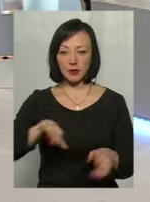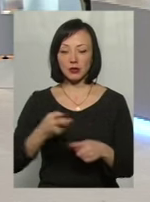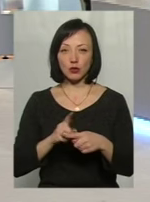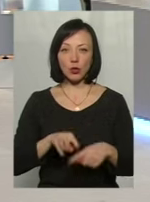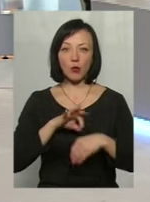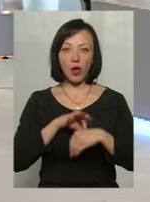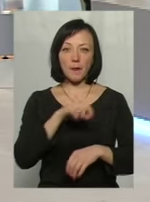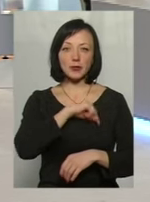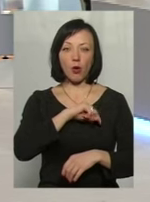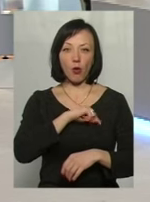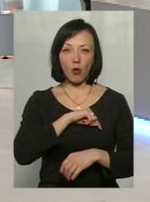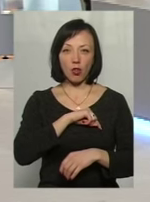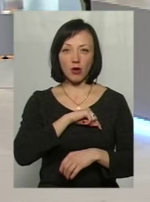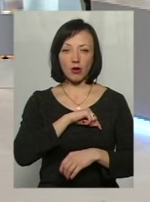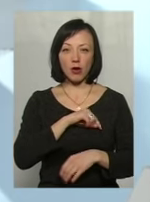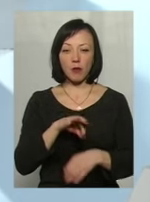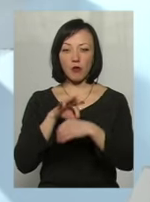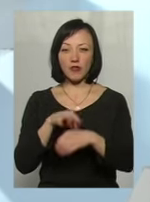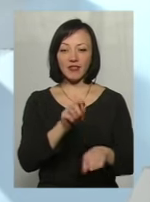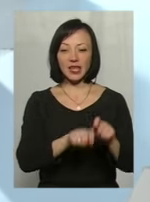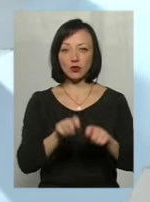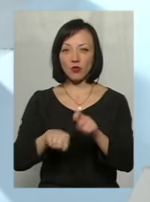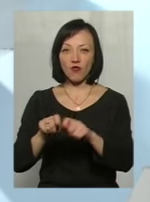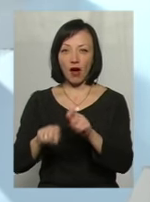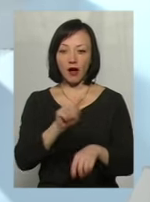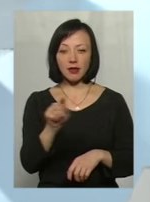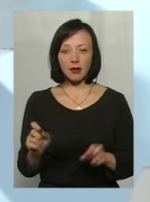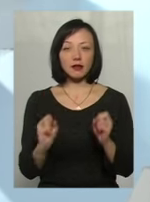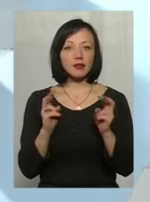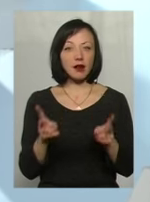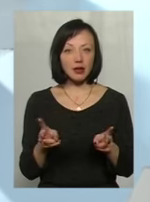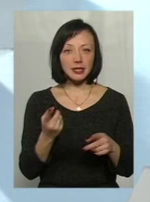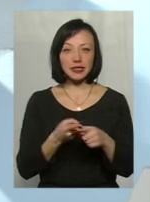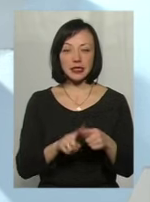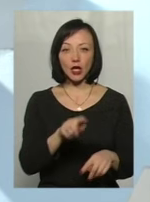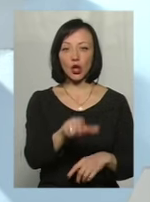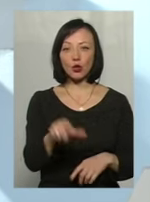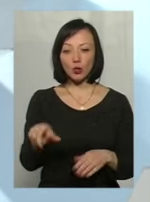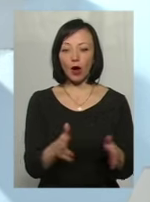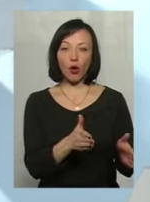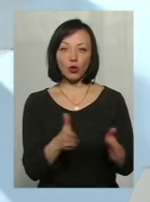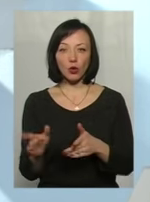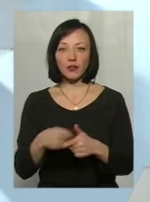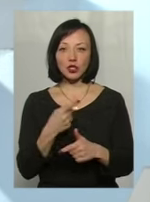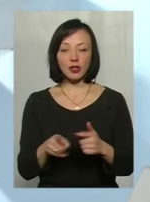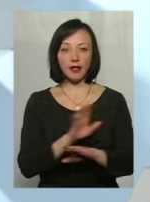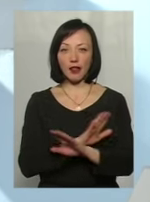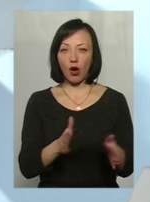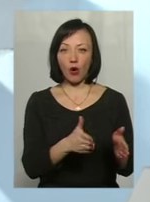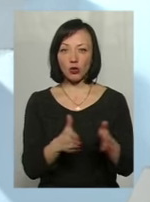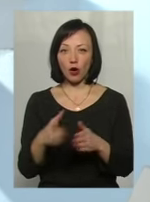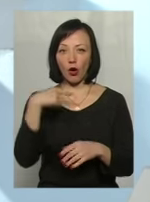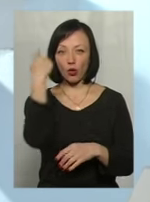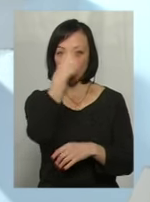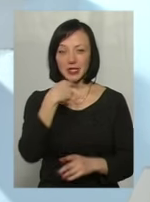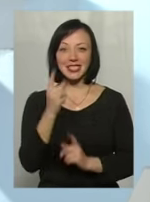провели психолог, незалежний психолог, провів тестування їх, наскільки ці люди готові чи не готові до